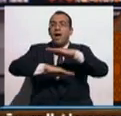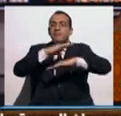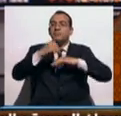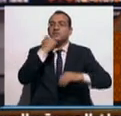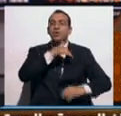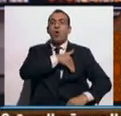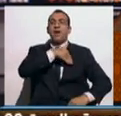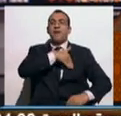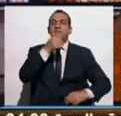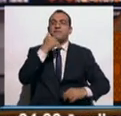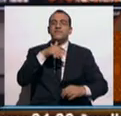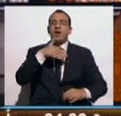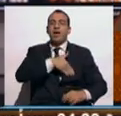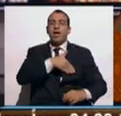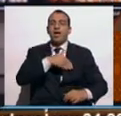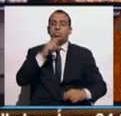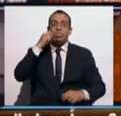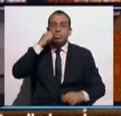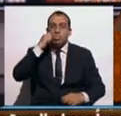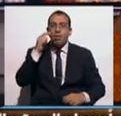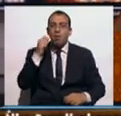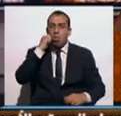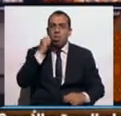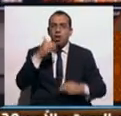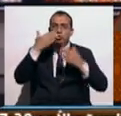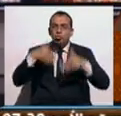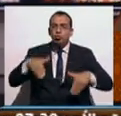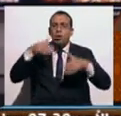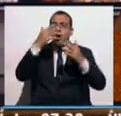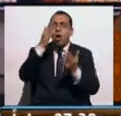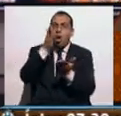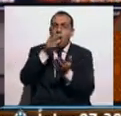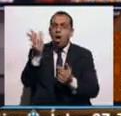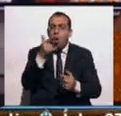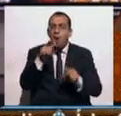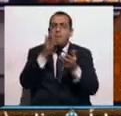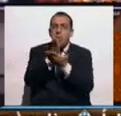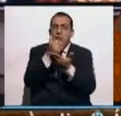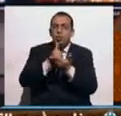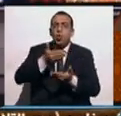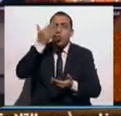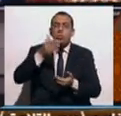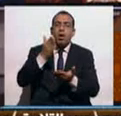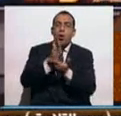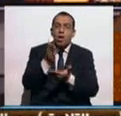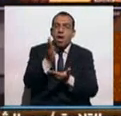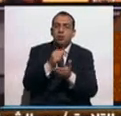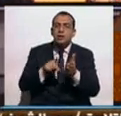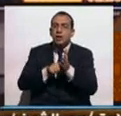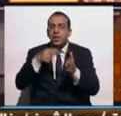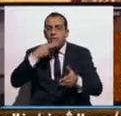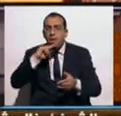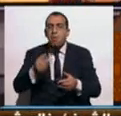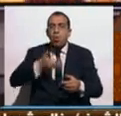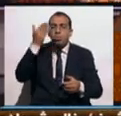جيوب، عشان الطمعان في الدنيا قوي، واللي ظالم أخوه، واللي مش عايز يدي مراسه لإخواته، واللي فاكر